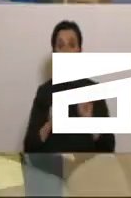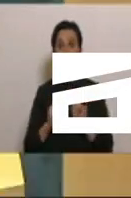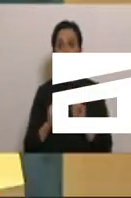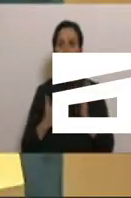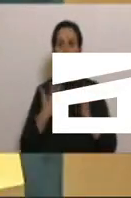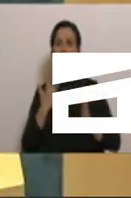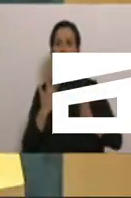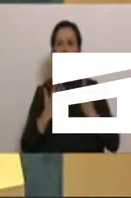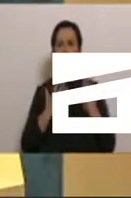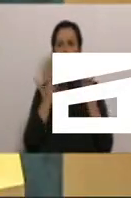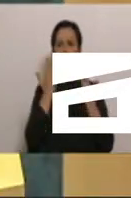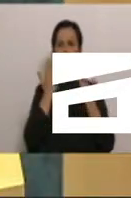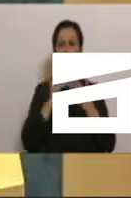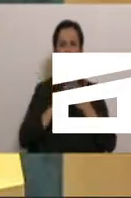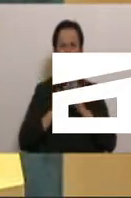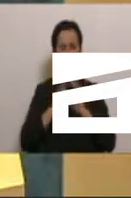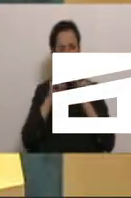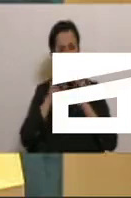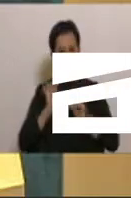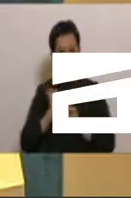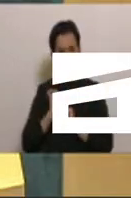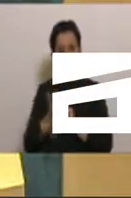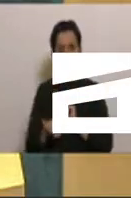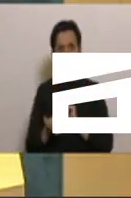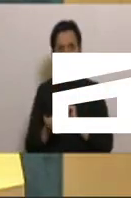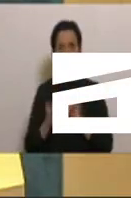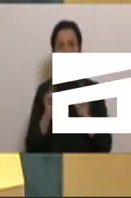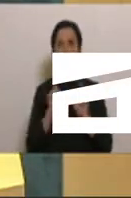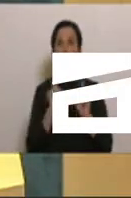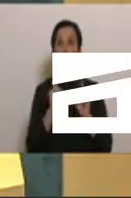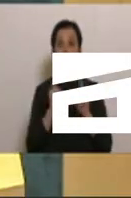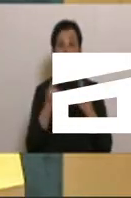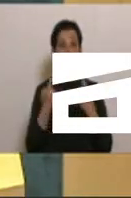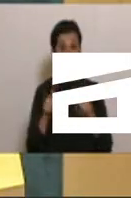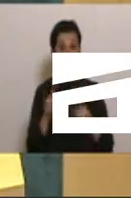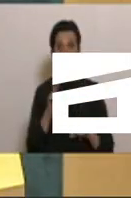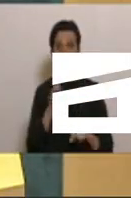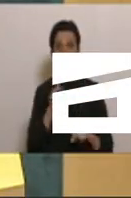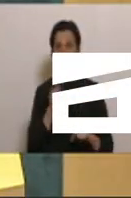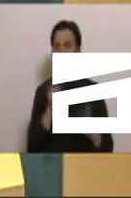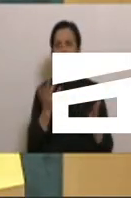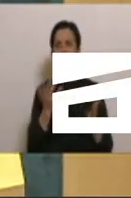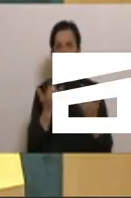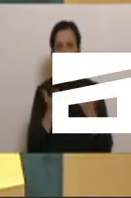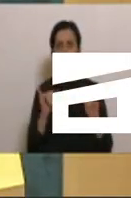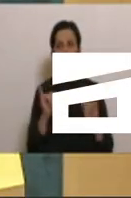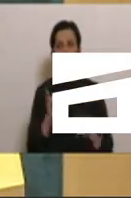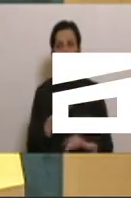ემოციური დისკომფორტის დაძლევა მიწევს. ეს რომ სხვაგვარად იყოს, ალბათ გასაკვირი